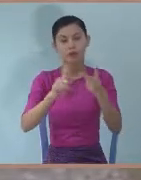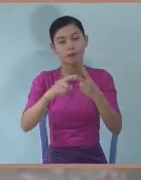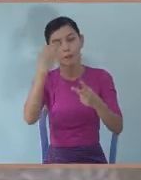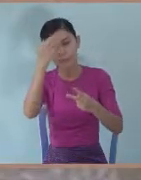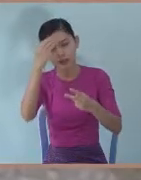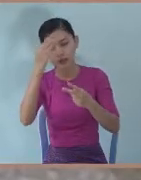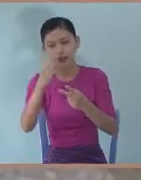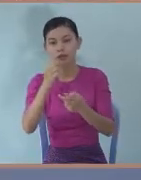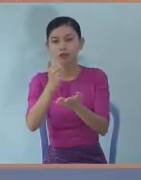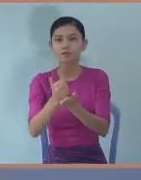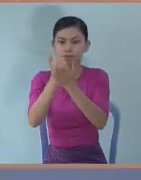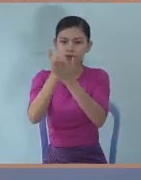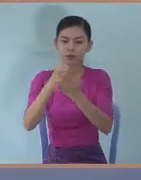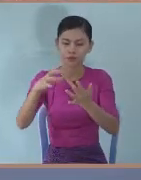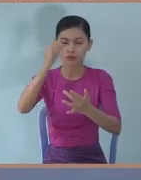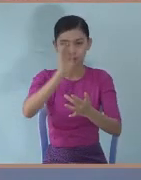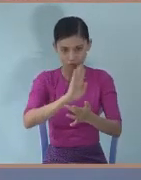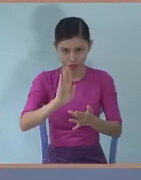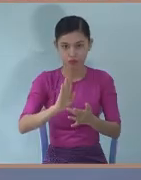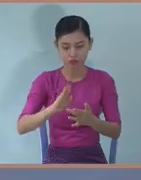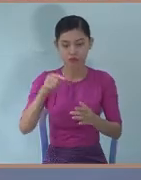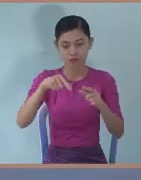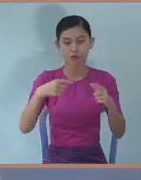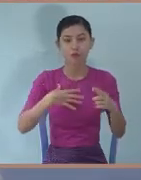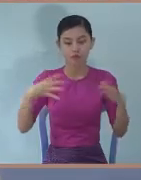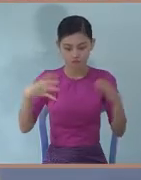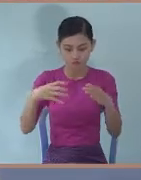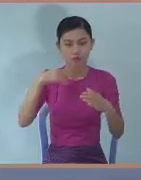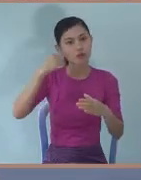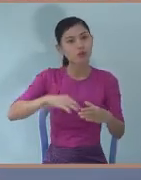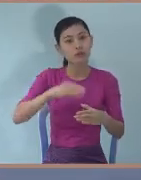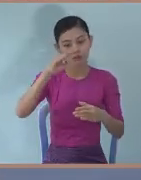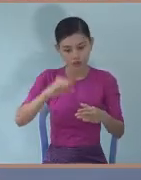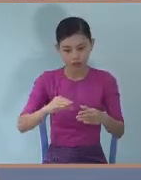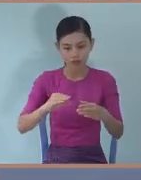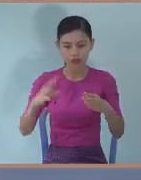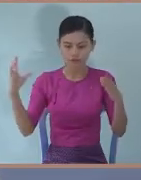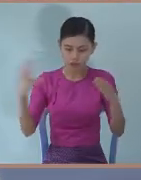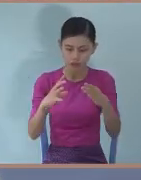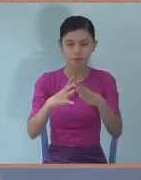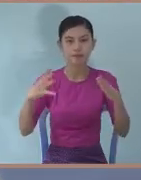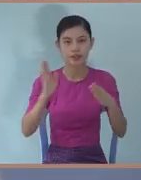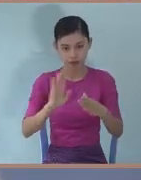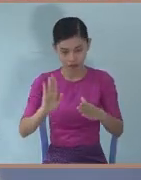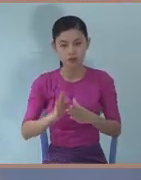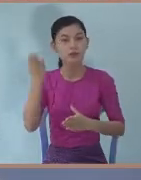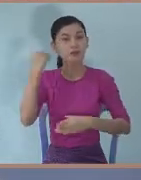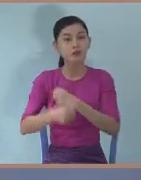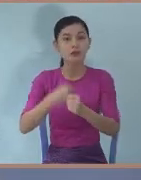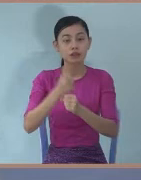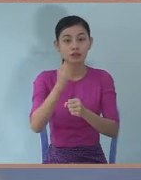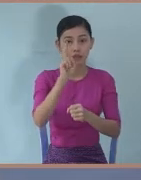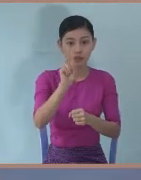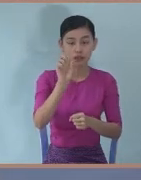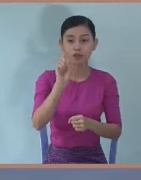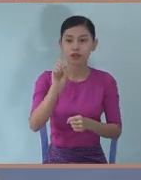နဲ့မြို့ပြီးတော့တိကပူဇော်ပေးပါတယ်အခုလူငယ်တွေကတော့ပုံမှန်တိလီလာပဲမြို့မြို့တွေနဲ့အားနေရောနော်အဲ2015ရွေးကောက်ပွဲပြီး